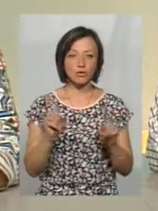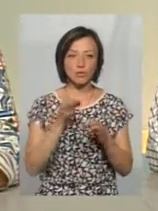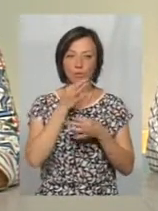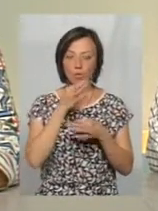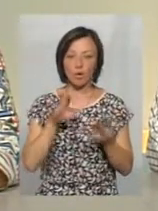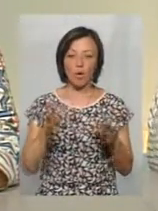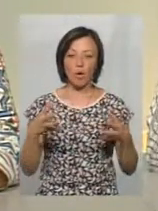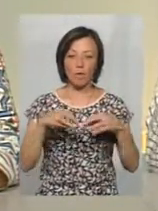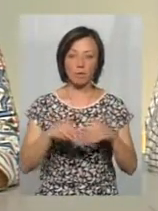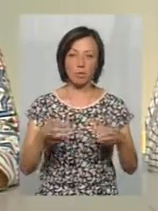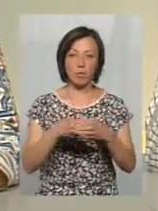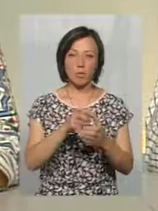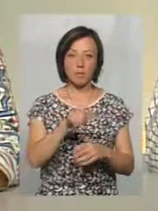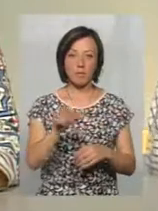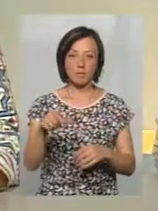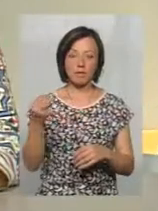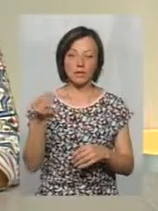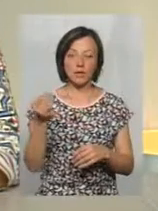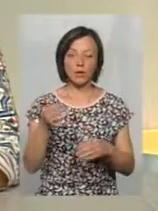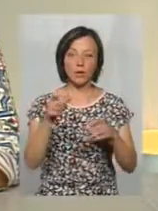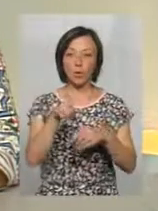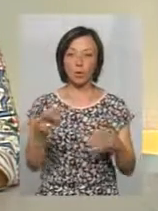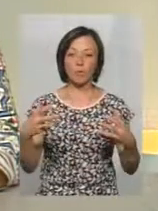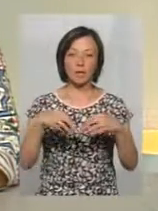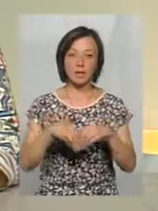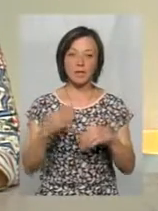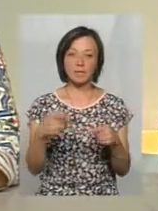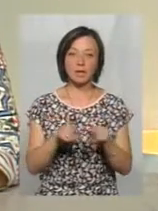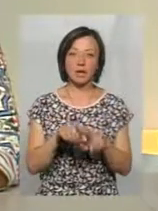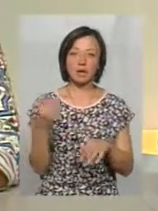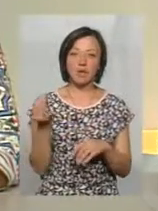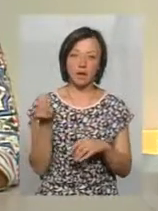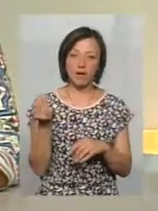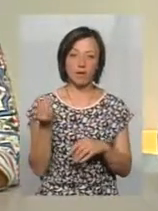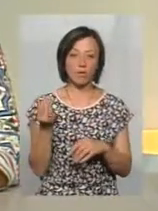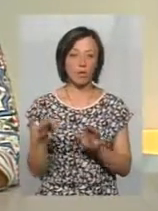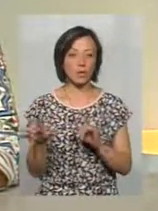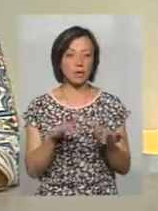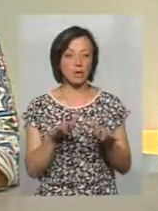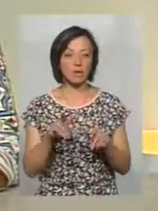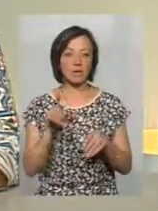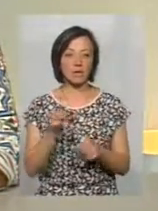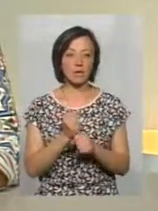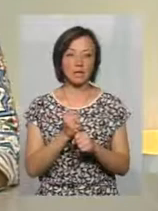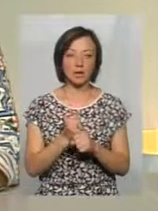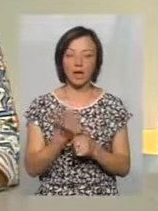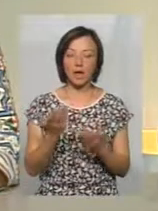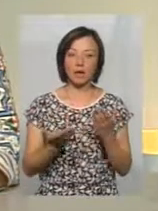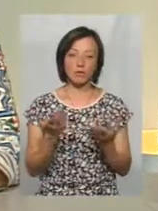будь-які ці об'єднання громадян – це об'єднання по інтересам. От люди об'єднались, їм так цікаво діяти, вони діють. Якщо